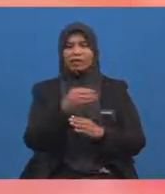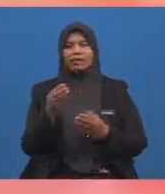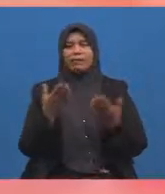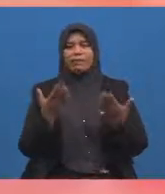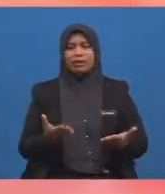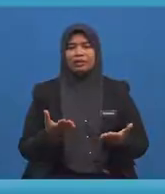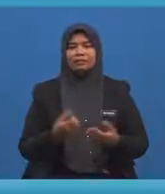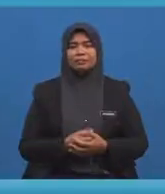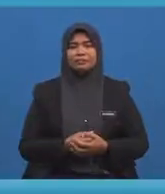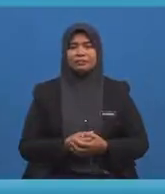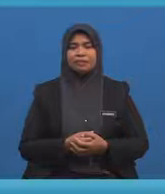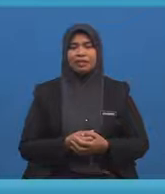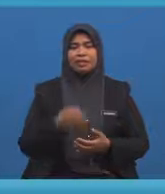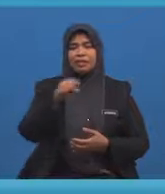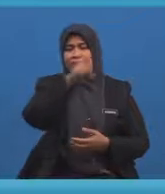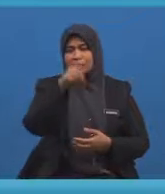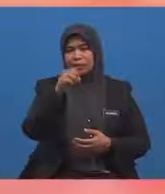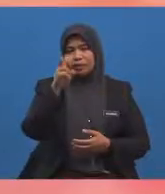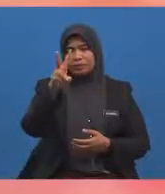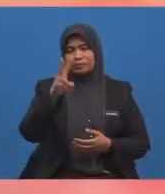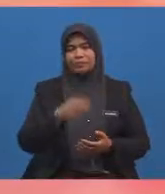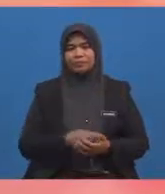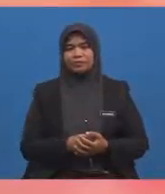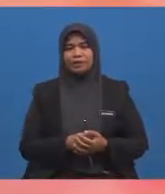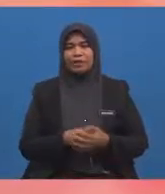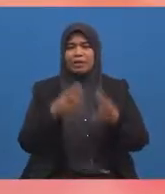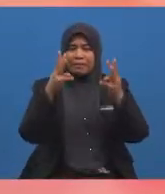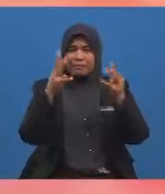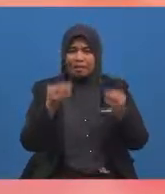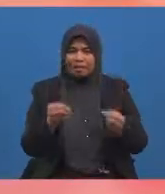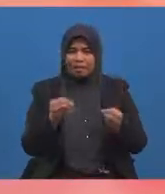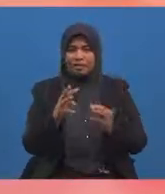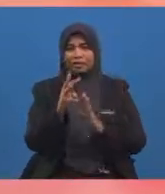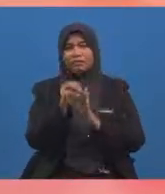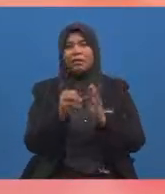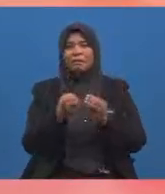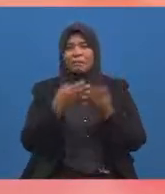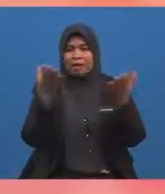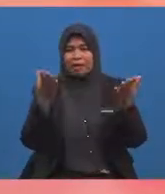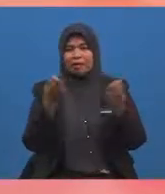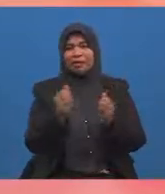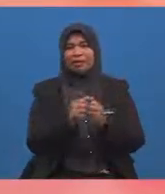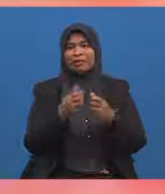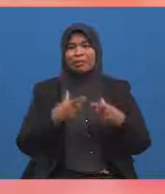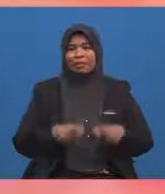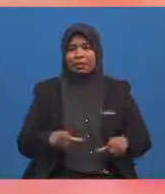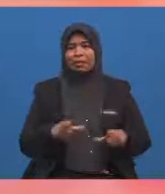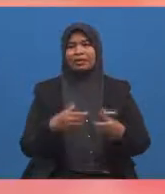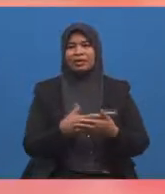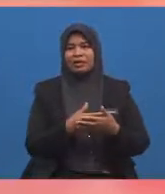berat. Soalan seterusnya. Manusia membiak dengan melahirkan anak atau